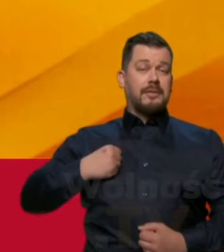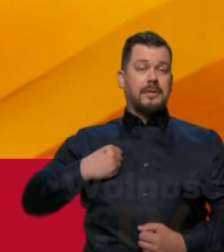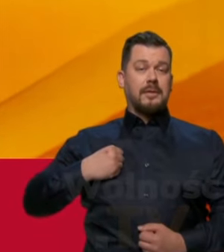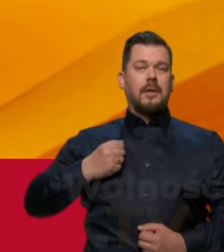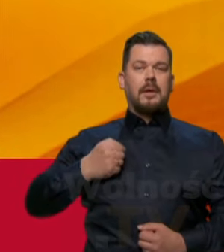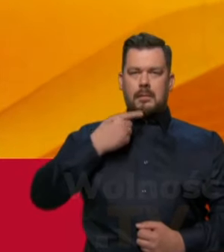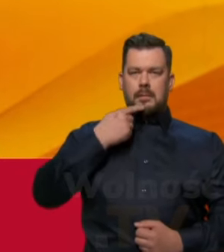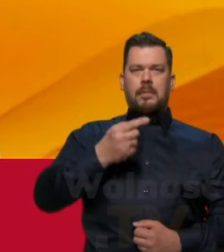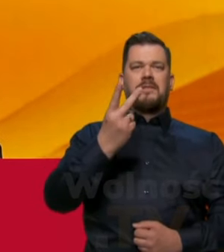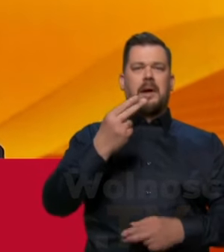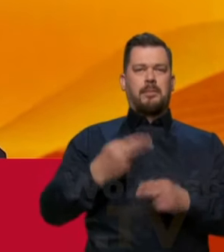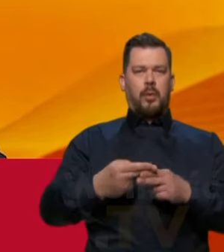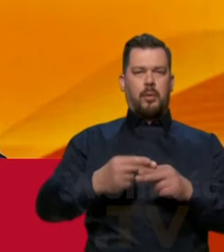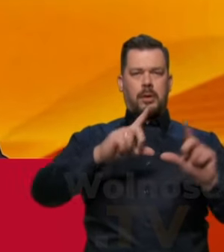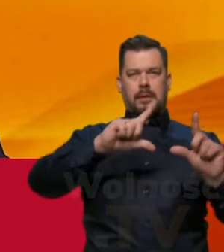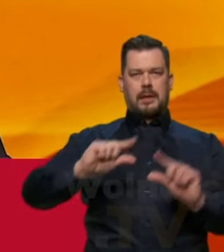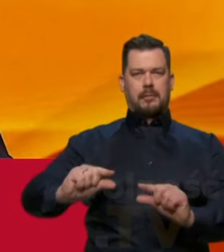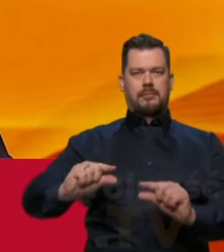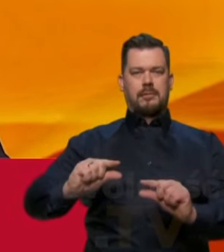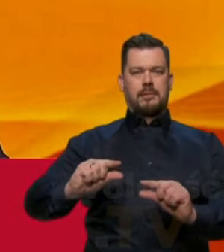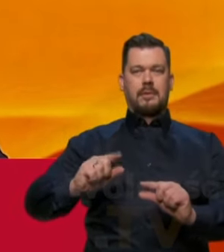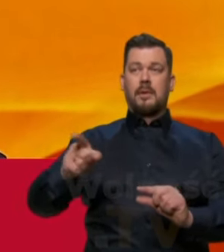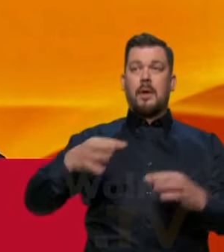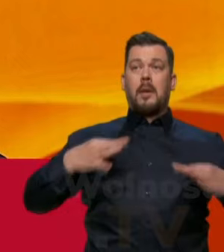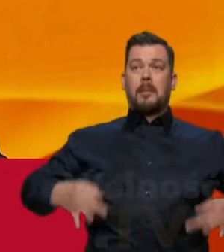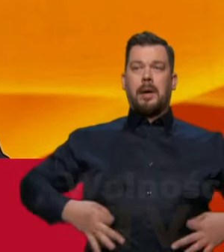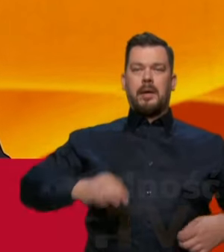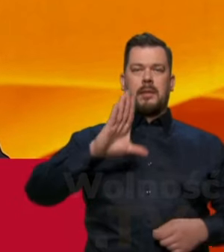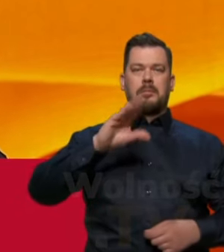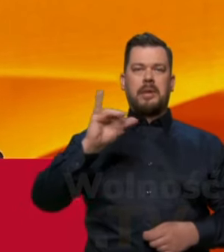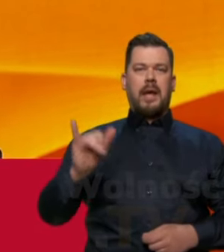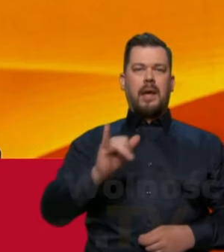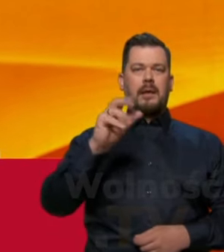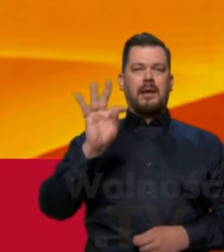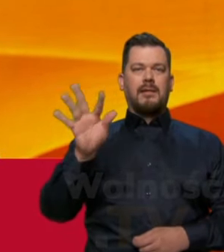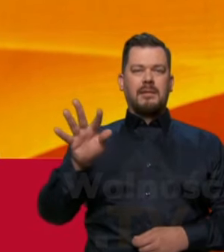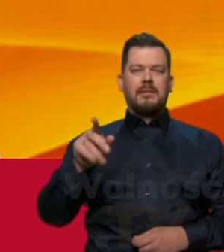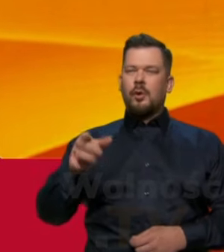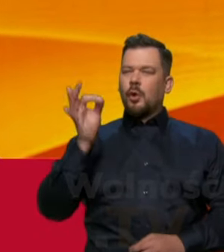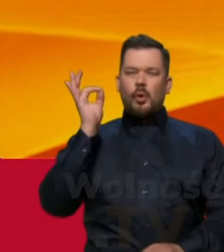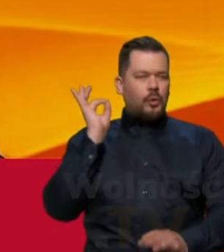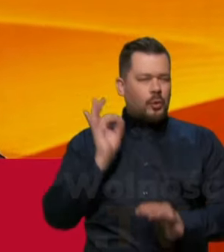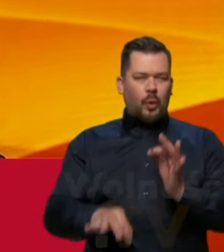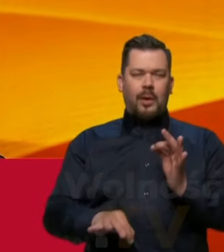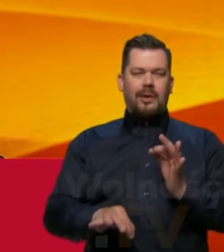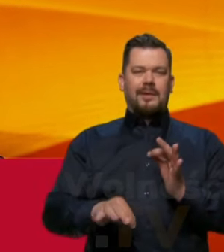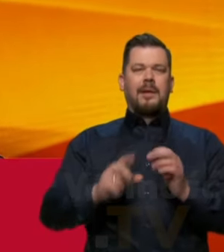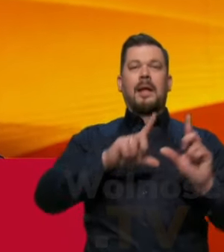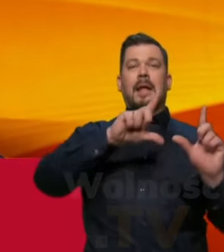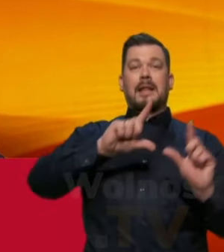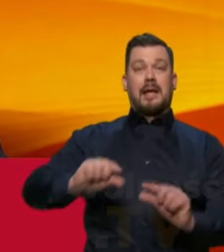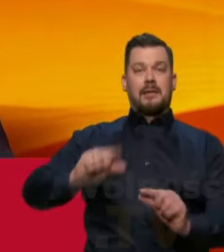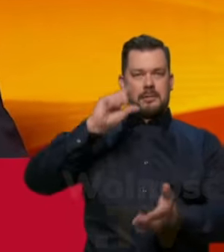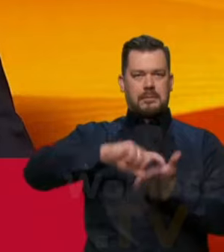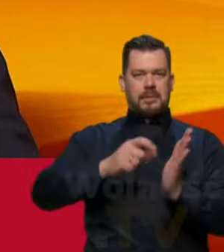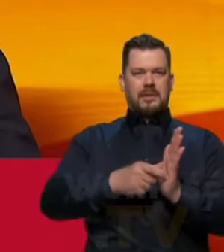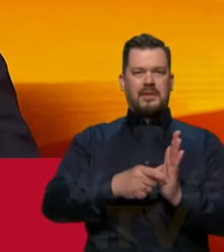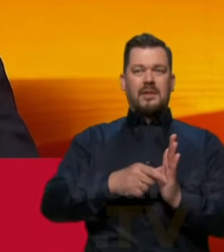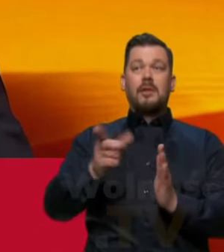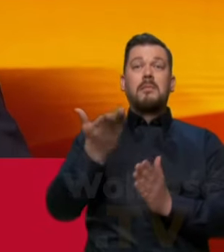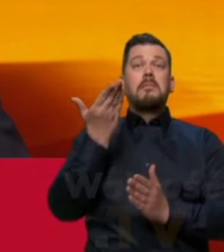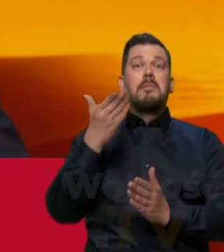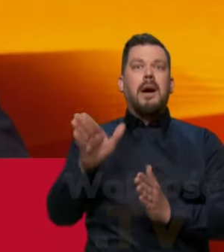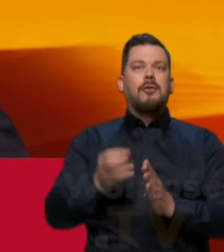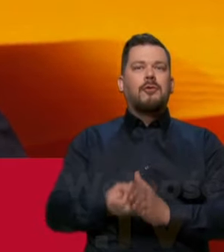2,5 razy tańsze. I to, co mówi pani Biejat, to jest dokładnie, nie znaczy, że to będą tanie mieszkania, to ona robi. To są bardzo